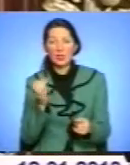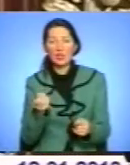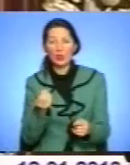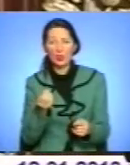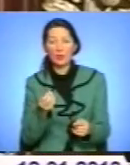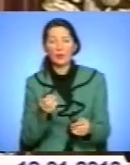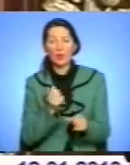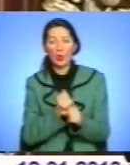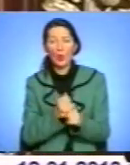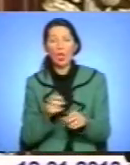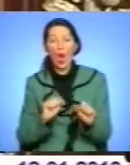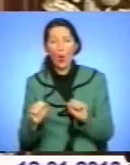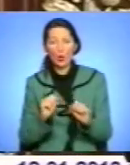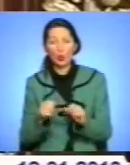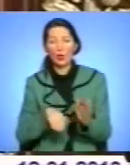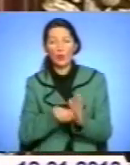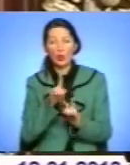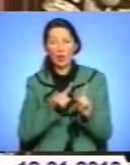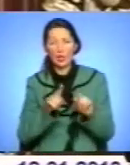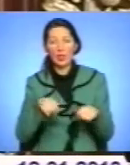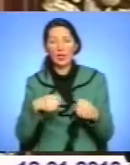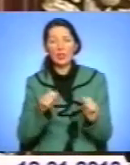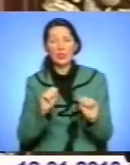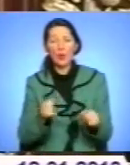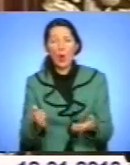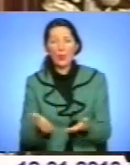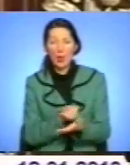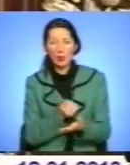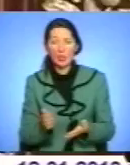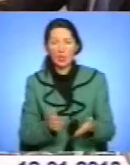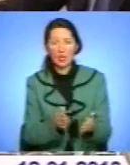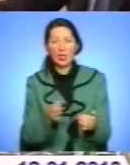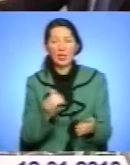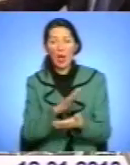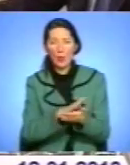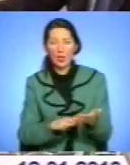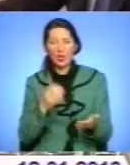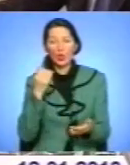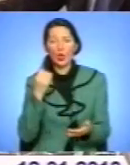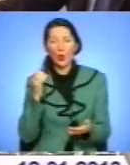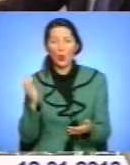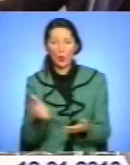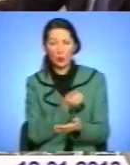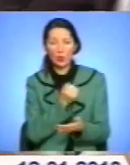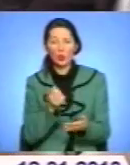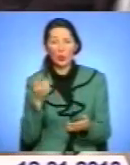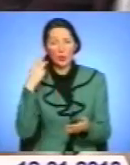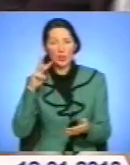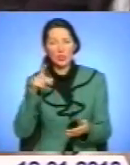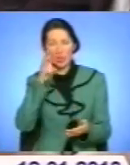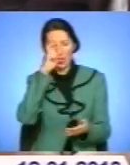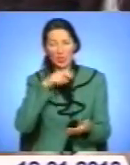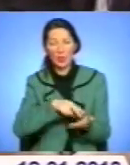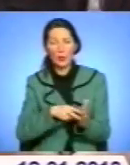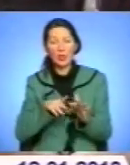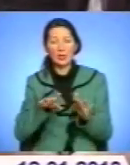Верховної Ради дасть змогу знаходити шляхи для подальшої успішної модернізації країни. План дій для поліпшення ситуації в Україні на